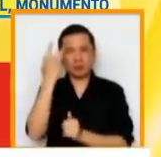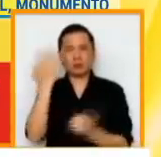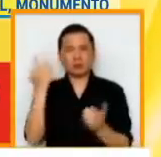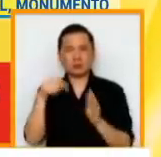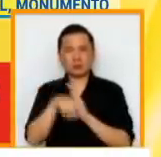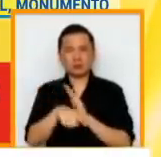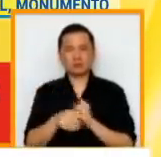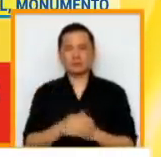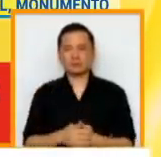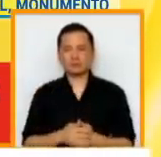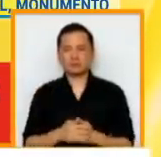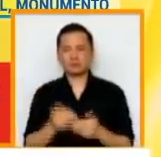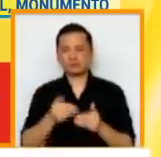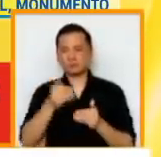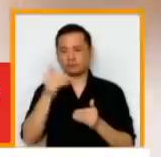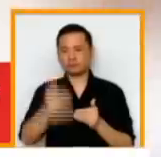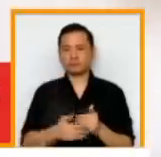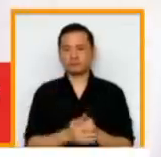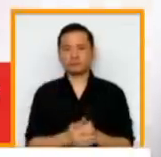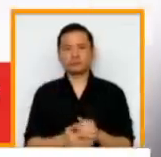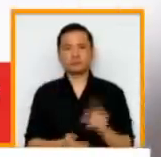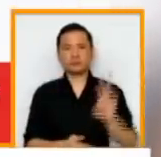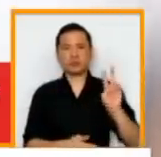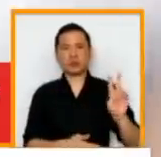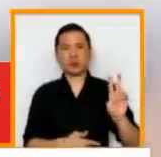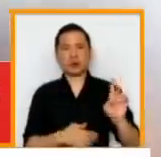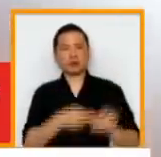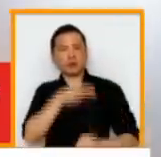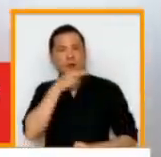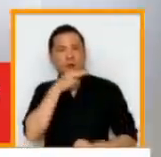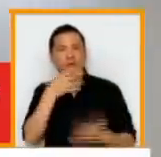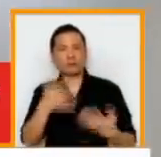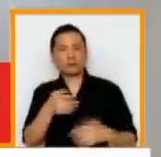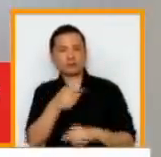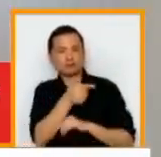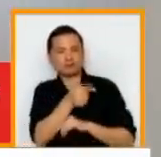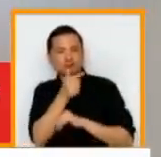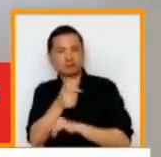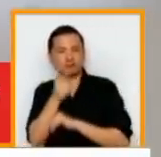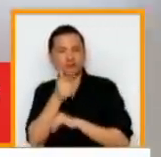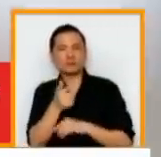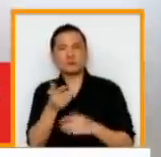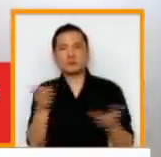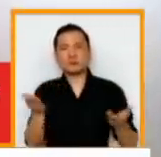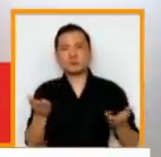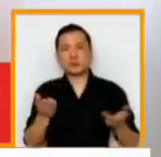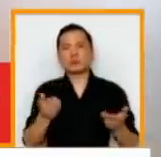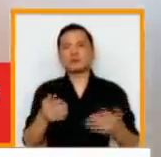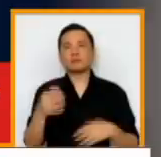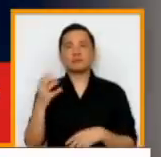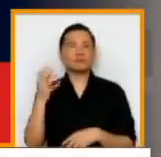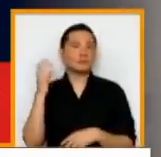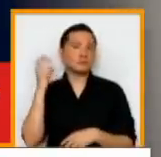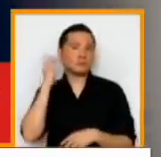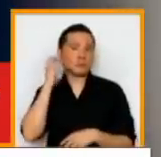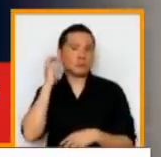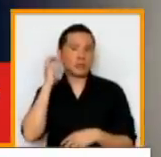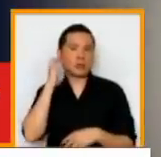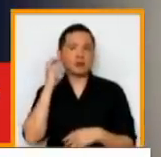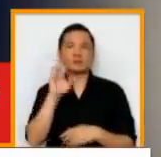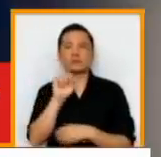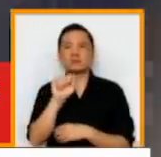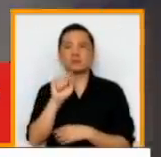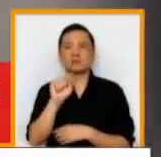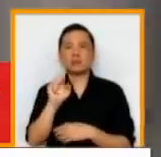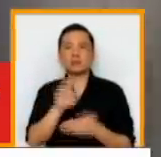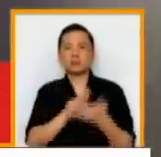Napatay sa shootout ang dalawang suspect sa pananambang sa isang profesor na Mindanao State University sa Maguindanao. Pauwi na raw noon ang